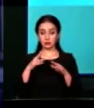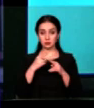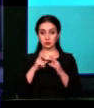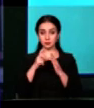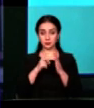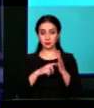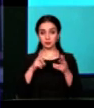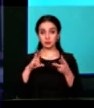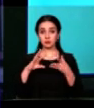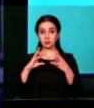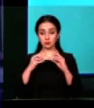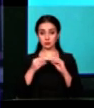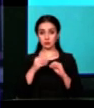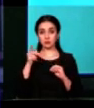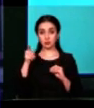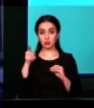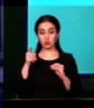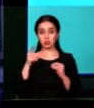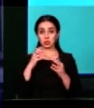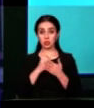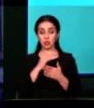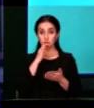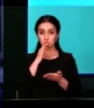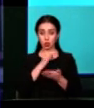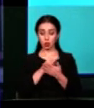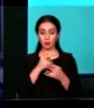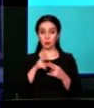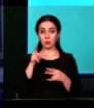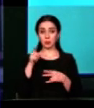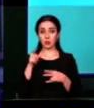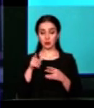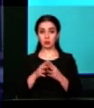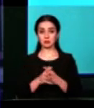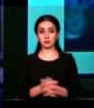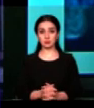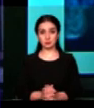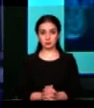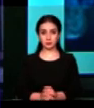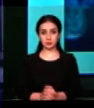Va buni natijasida 1000 chiqdi. Masalaning javobi 1000.